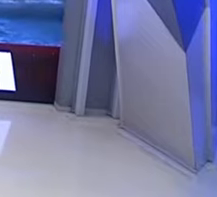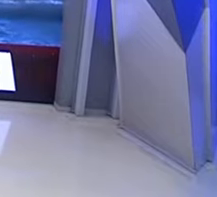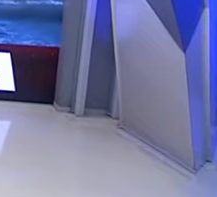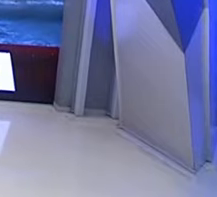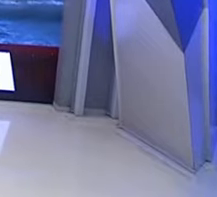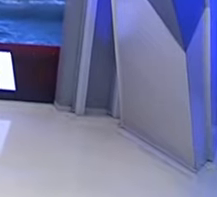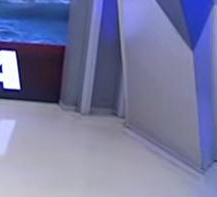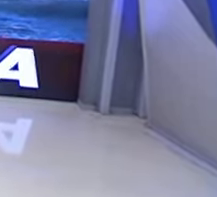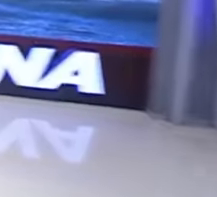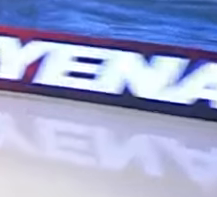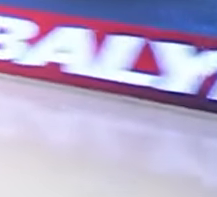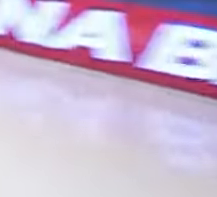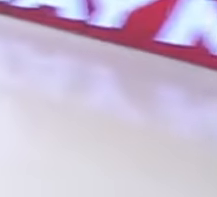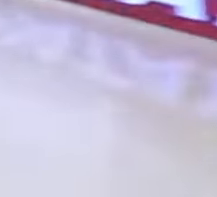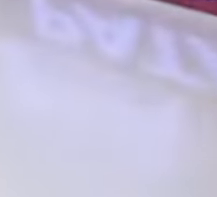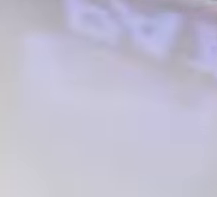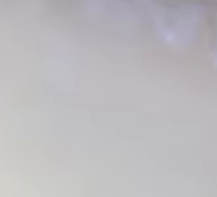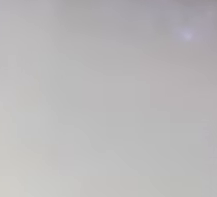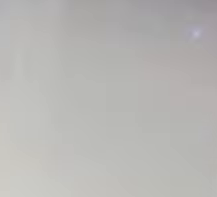Infanta, Quezon.